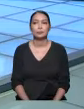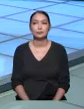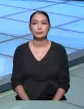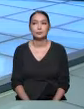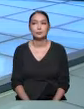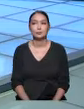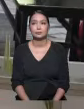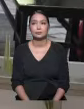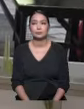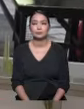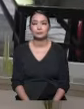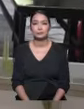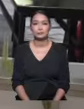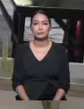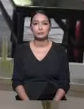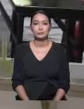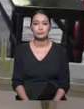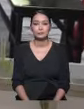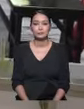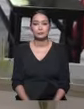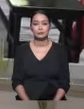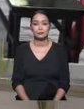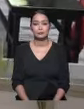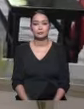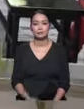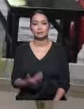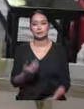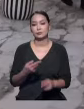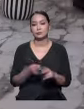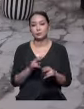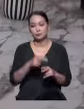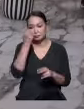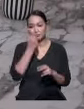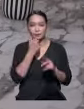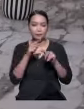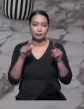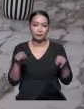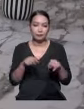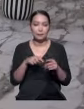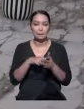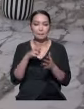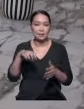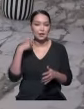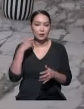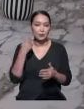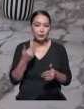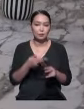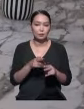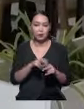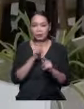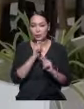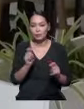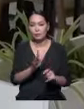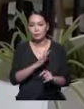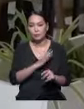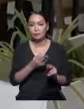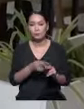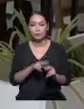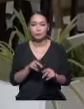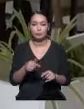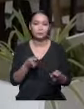подробностями. Среди тех, кто сегодня получил благодарственное письмо президента, Майра Басиканова. Больше 40 лет она